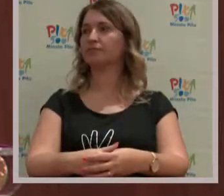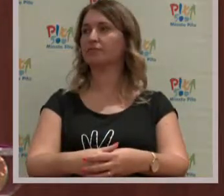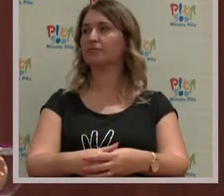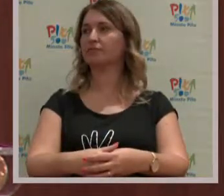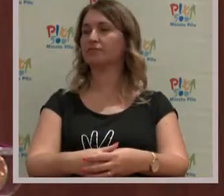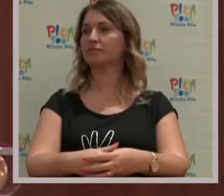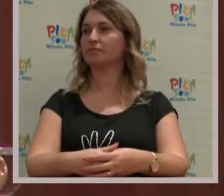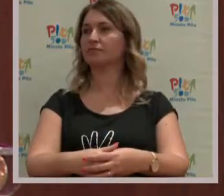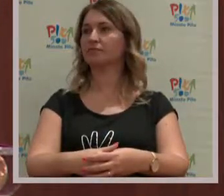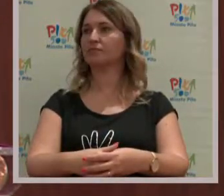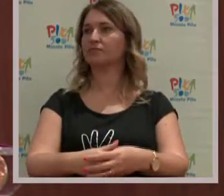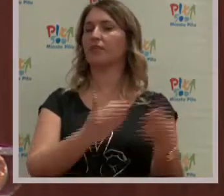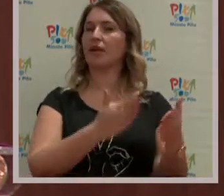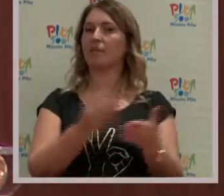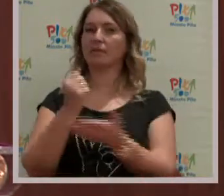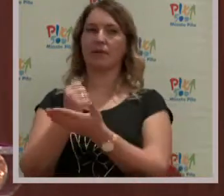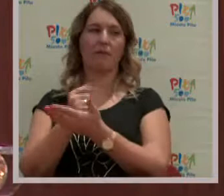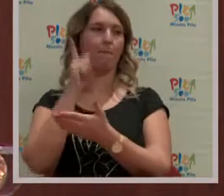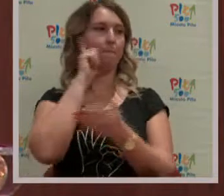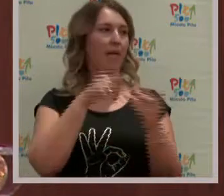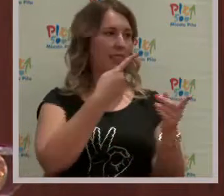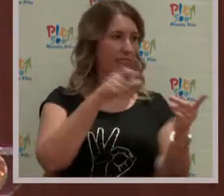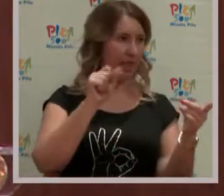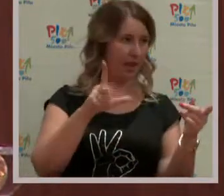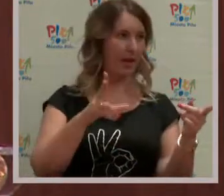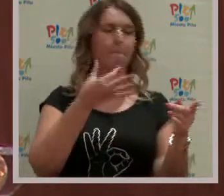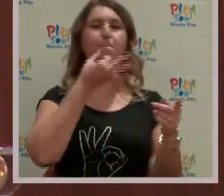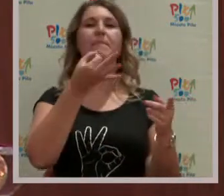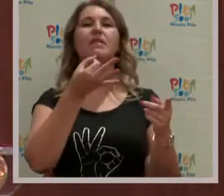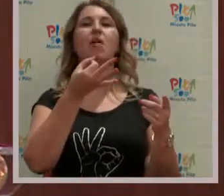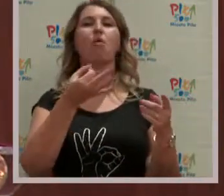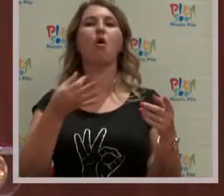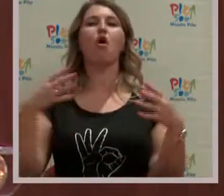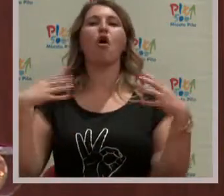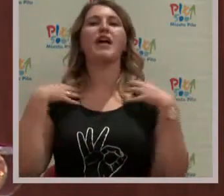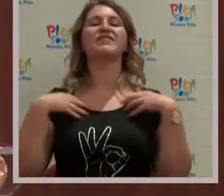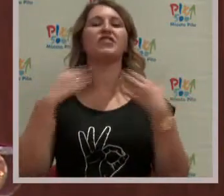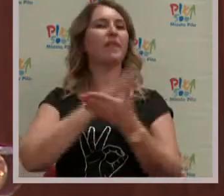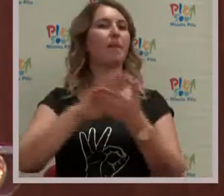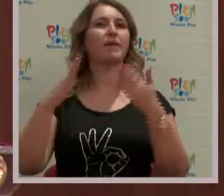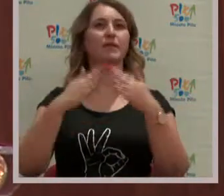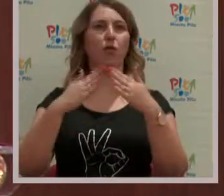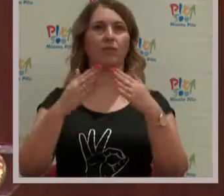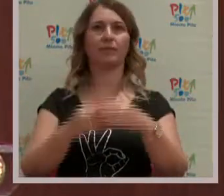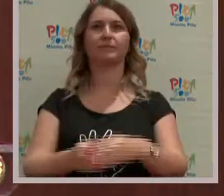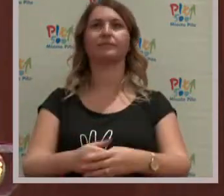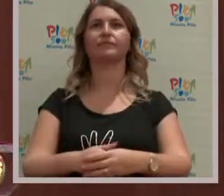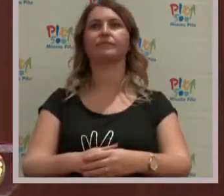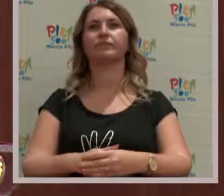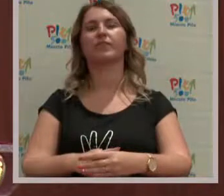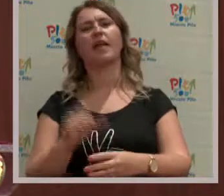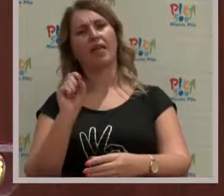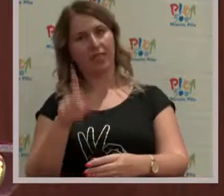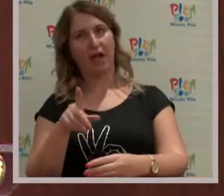Pan radny Dalkę pytał o schronisko. to dzisiaj faktycznie jesteśmy w takiej